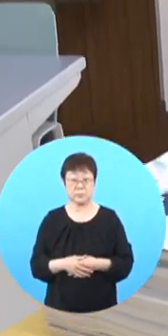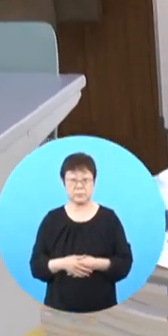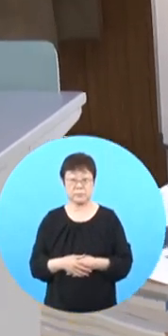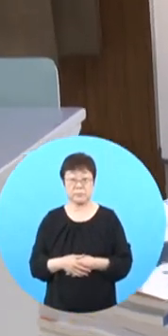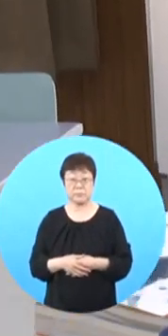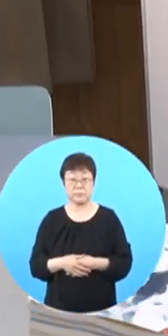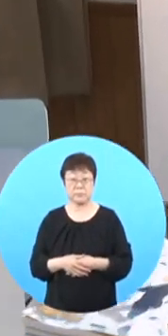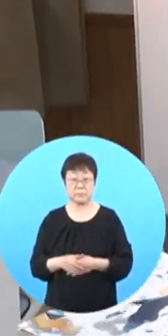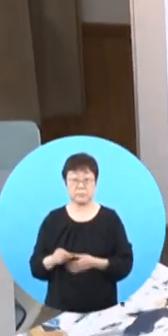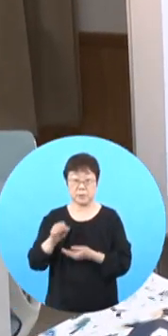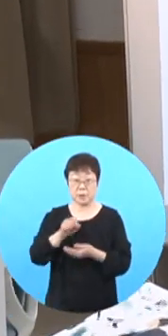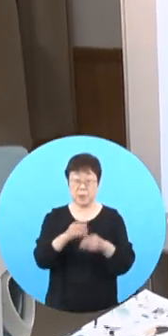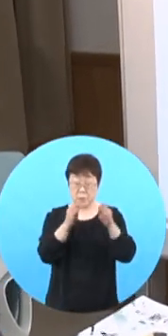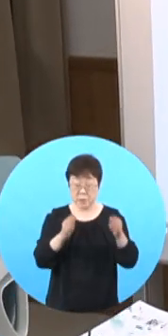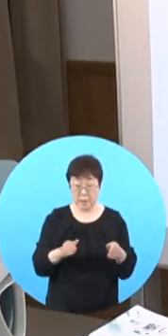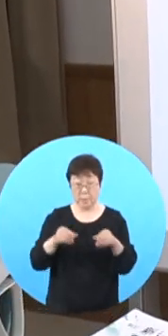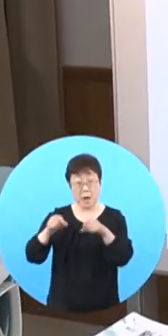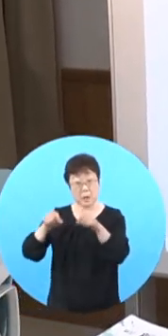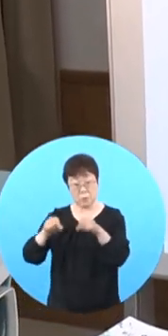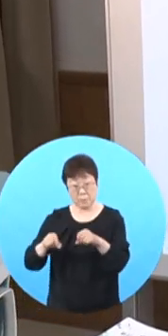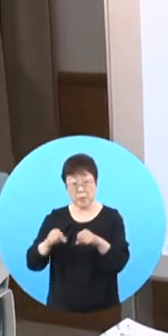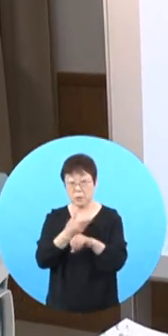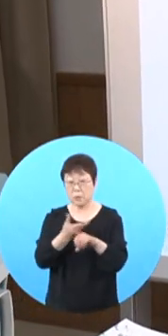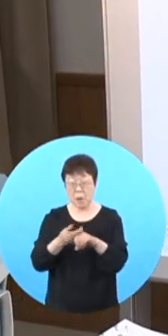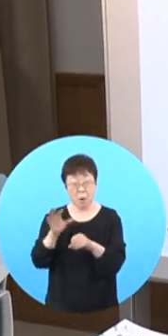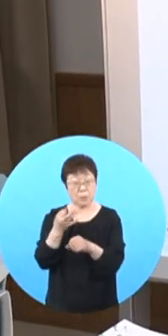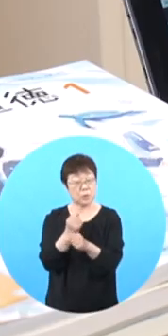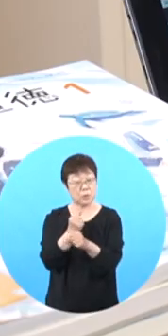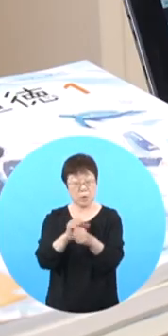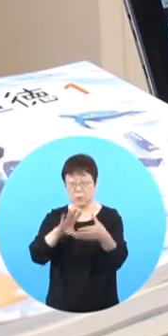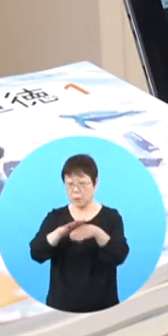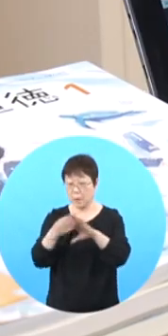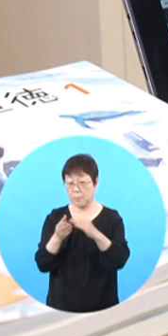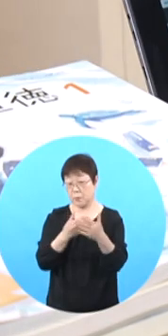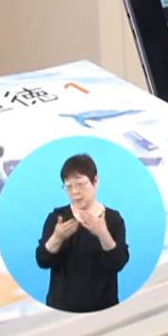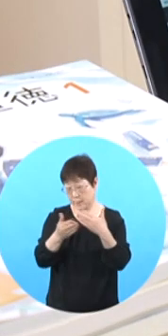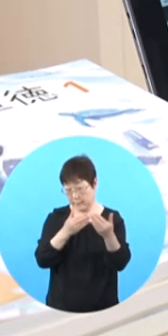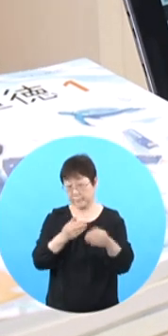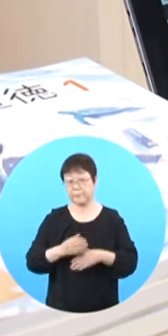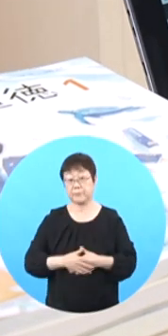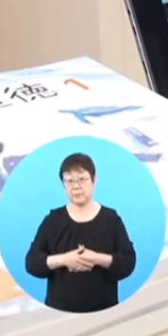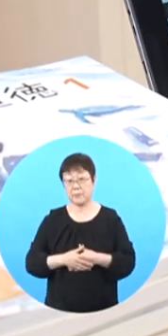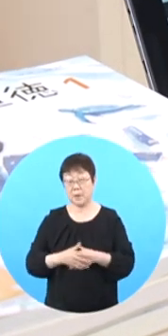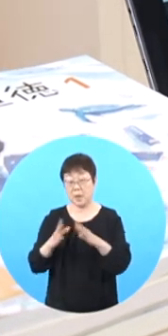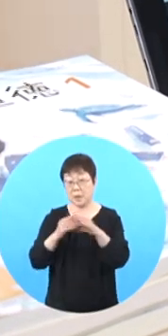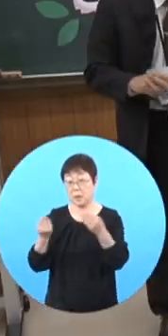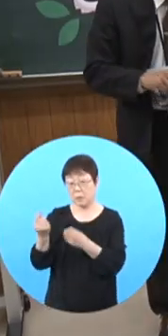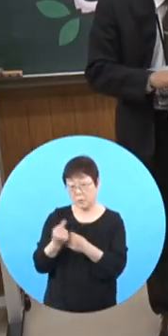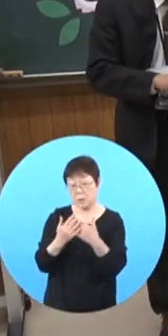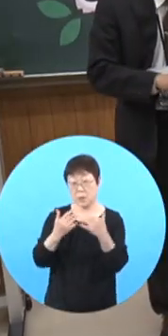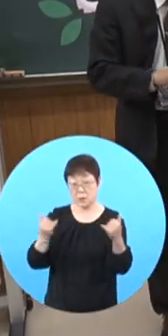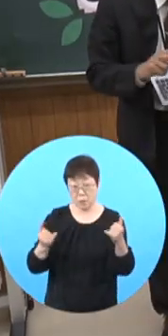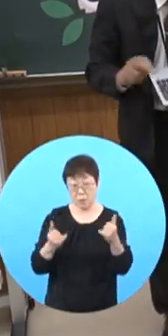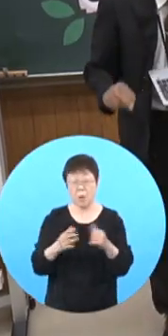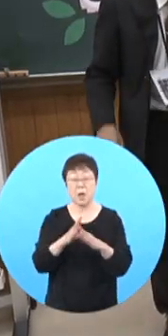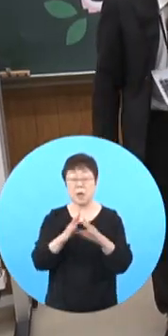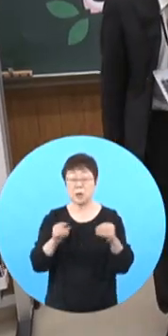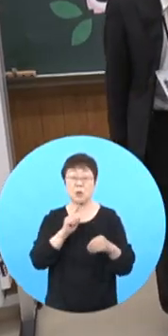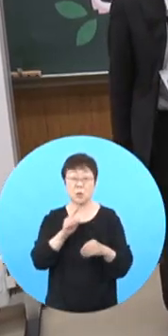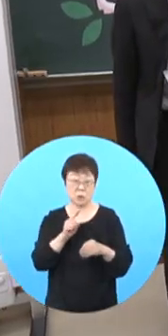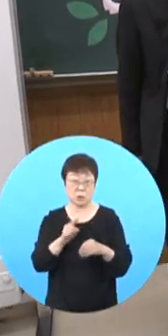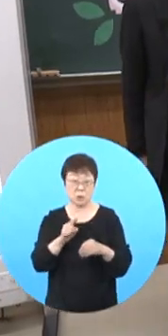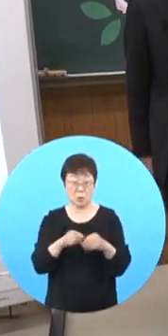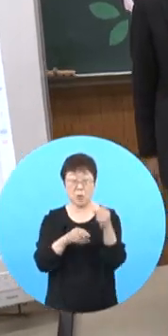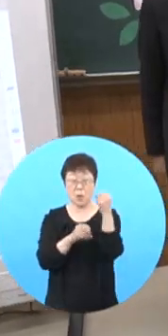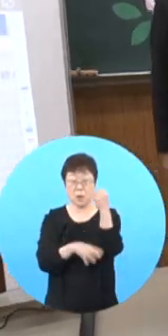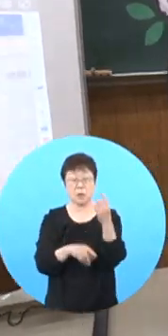また、湯散箱や藍染めなど、徳島のものづくり文化も体験。外国籍の生徒は、日本語指導のあるベ